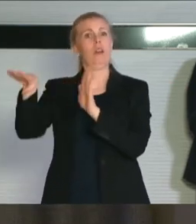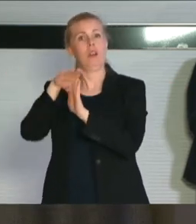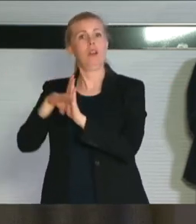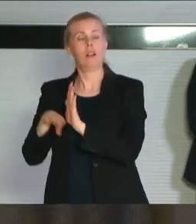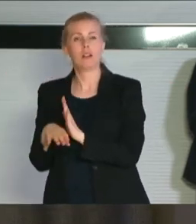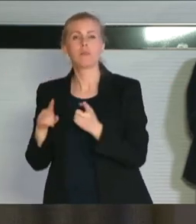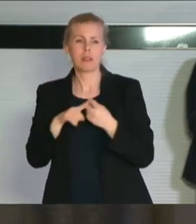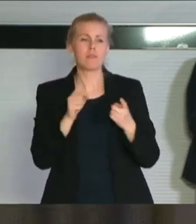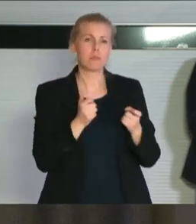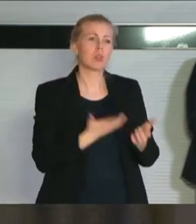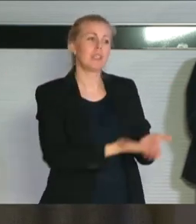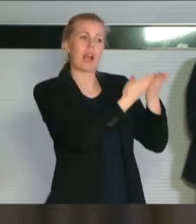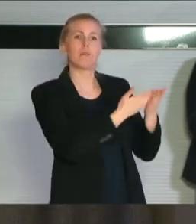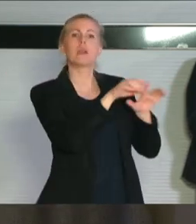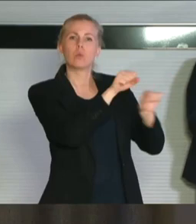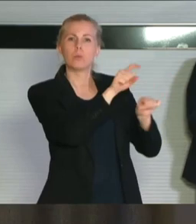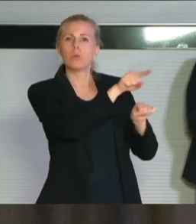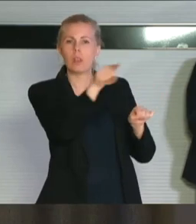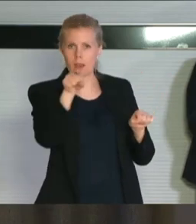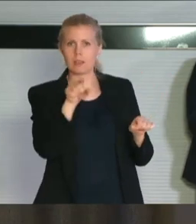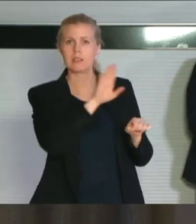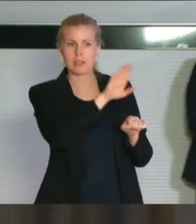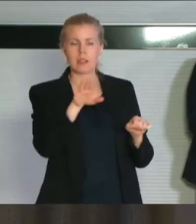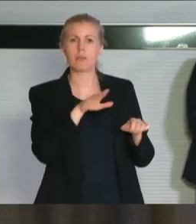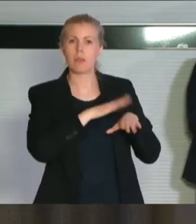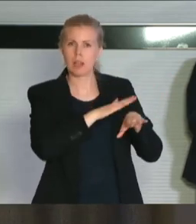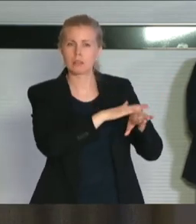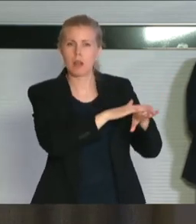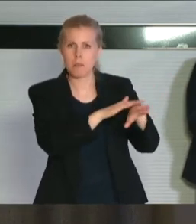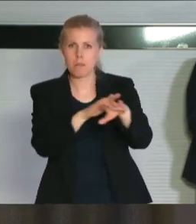med deres helseberedskap. Og